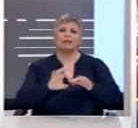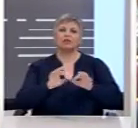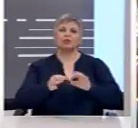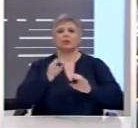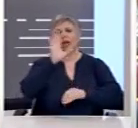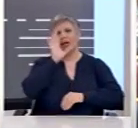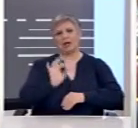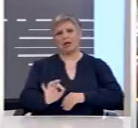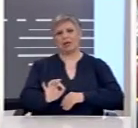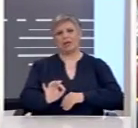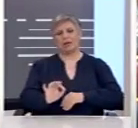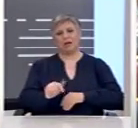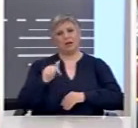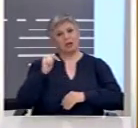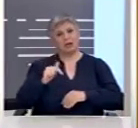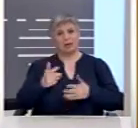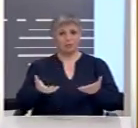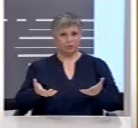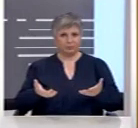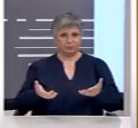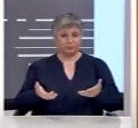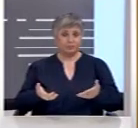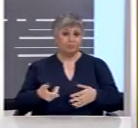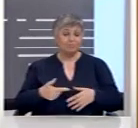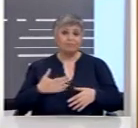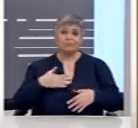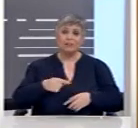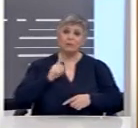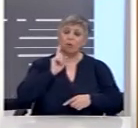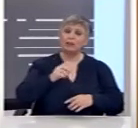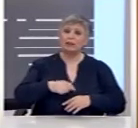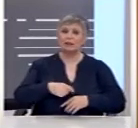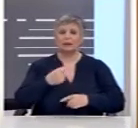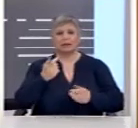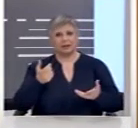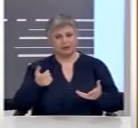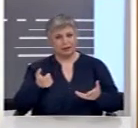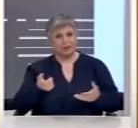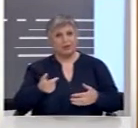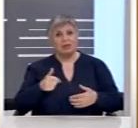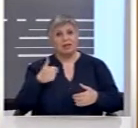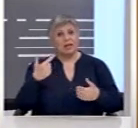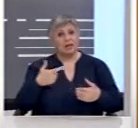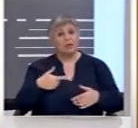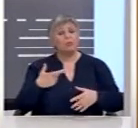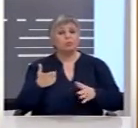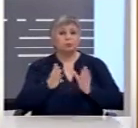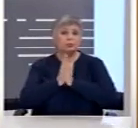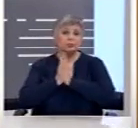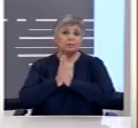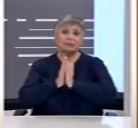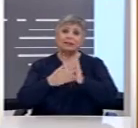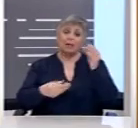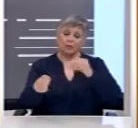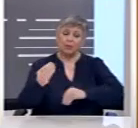δύο εθνικών κοινοβουλίων. Κυρίες και κύριοι συνάδελφοι και συναδέλφισσες, σας καλώ να υπερψηφίσουμε κατά το